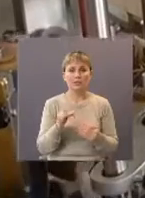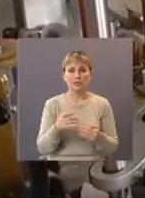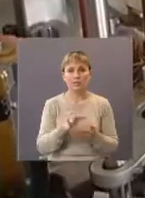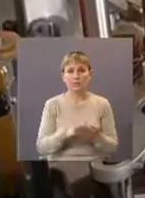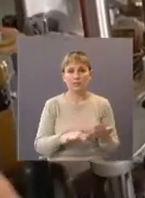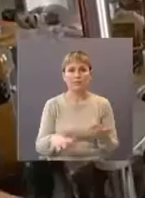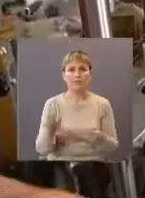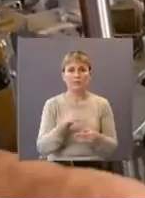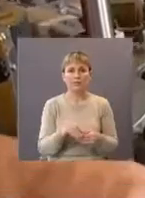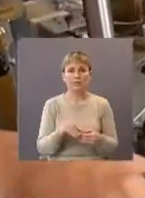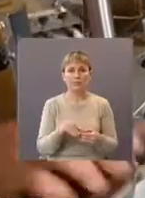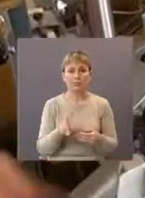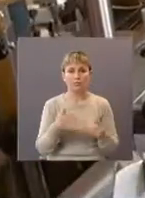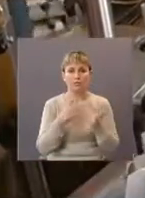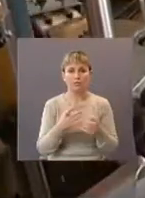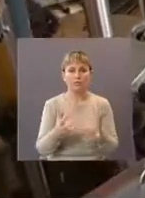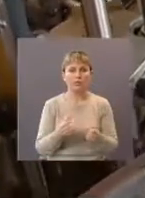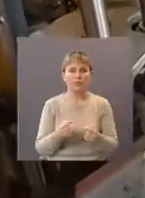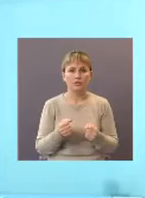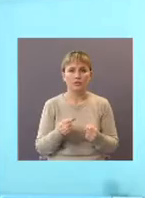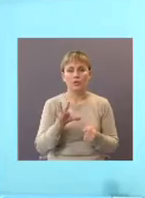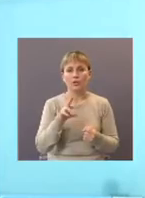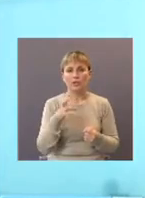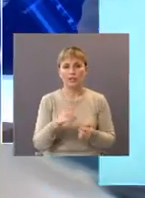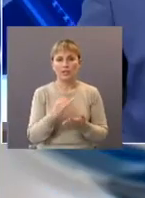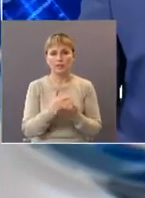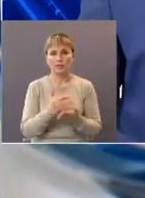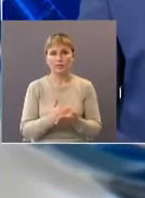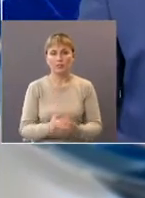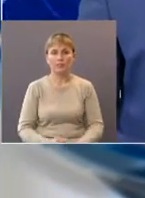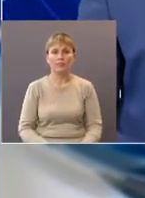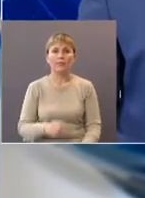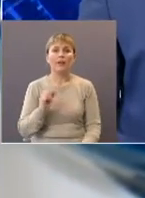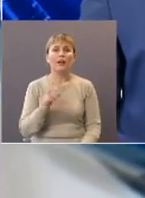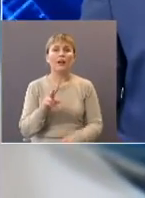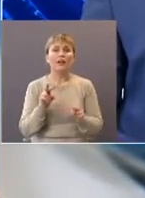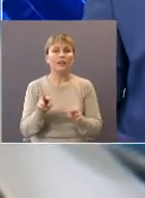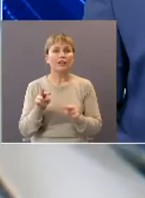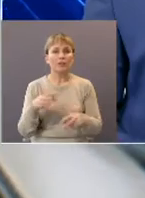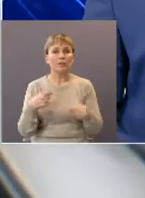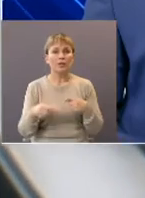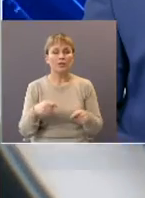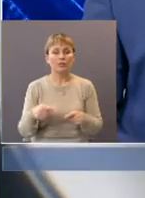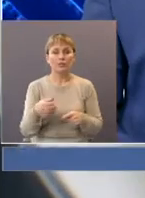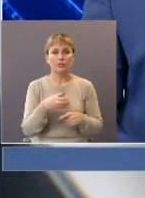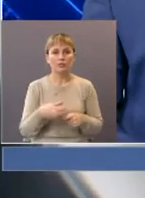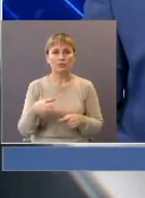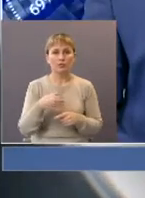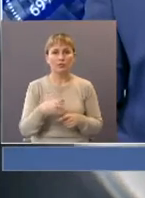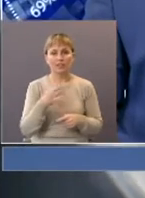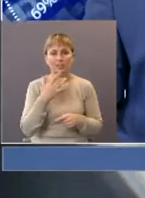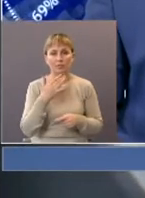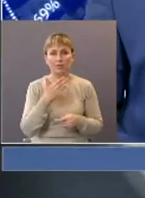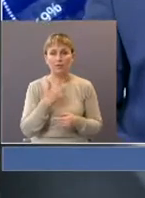И так все необходимые данные получить в режиме онлайн. А как контролируется продажа спиртного, в том числе